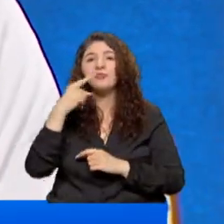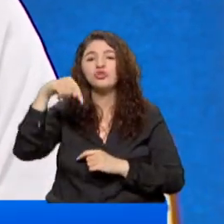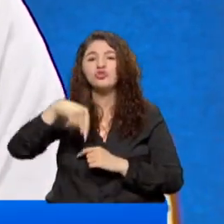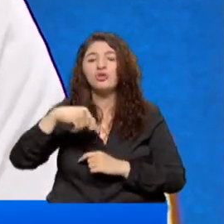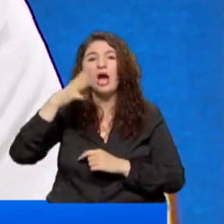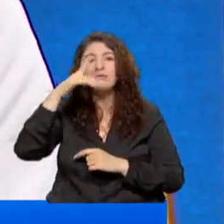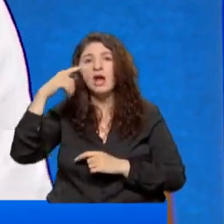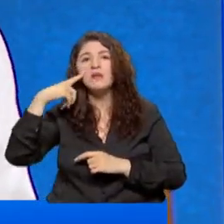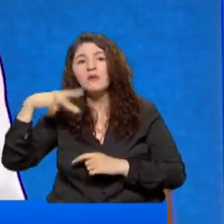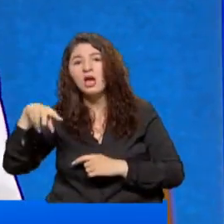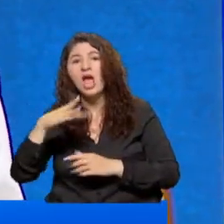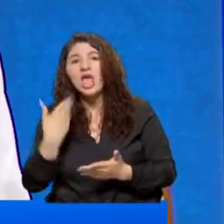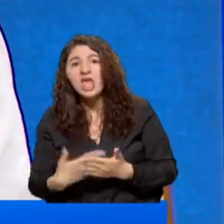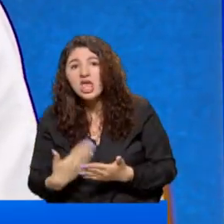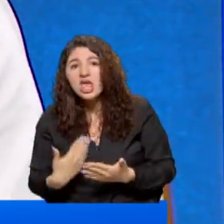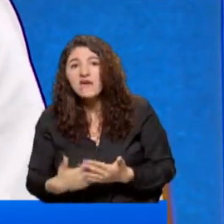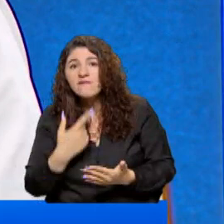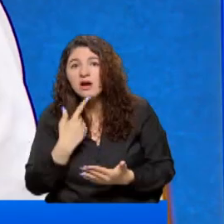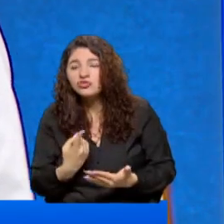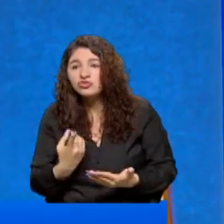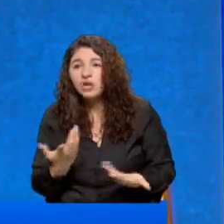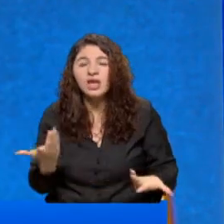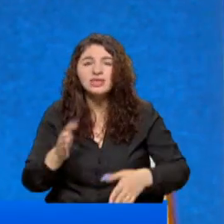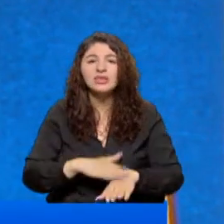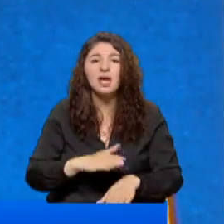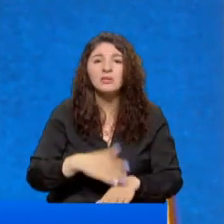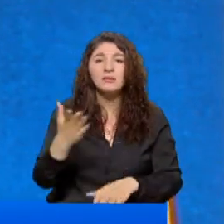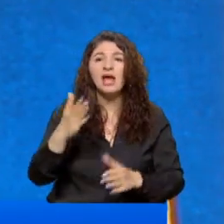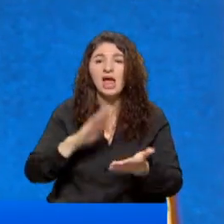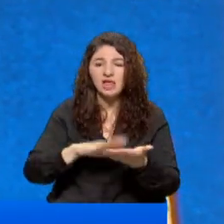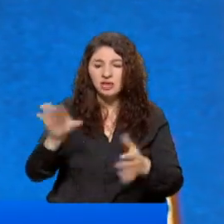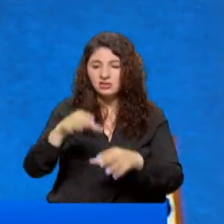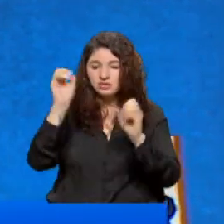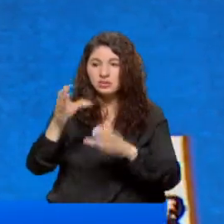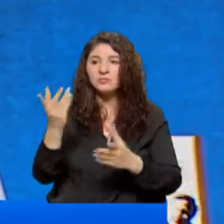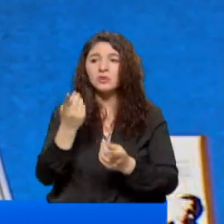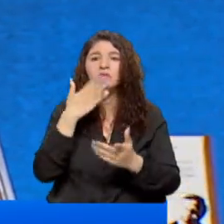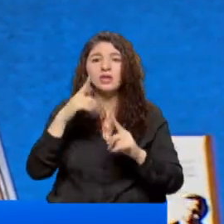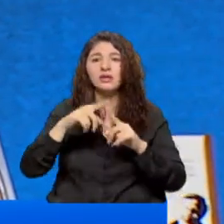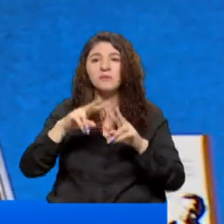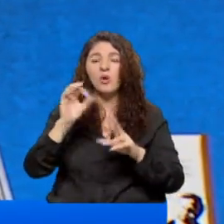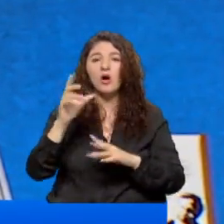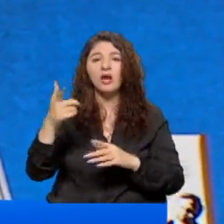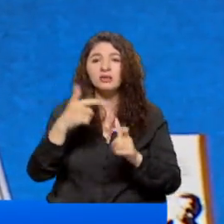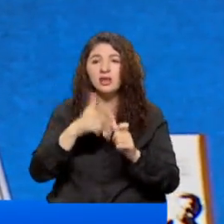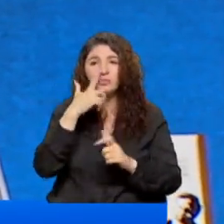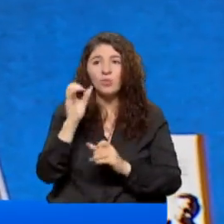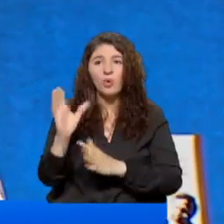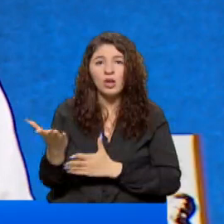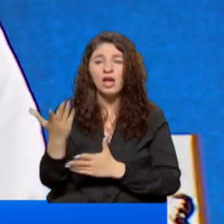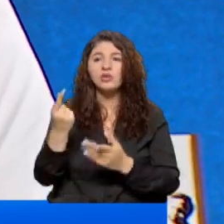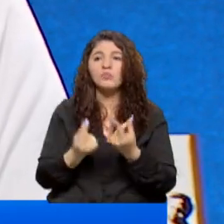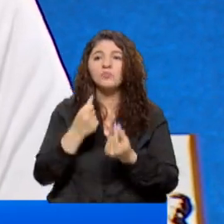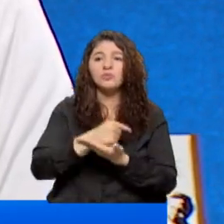bakacak Güney Amerika'ya doğru gidecek Eyvah diyecek ne yapabilir elinde sihirli değnek yok ki Termo Genel Müdürü de keza Veli